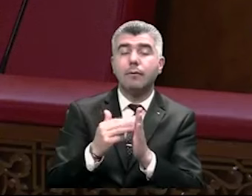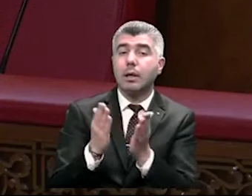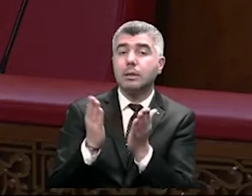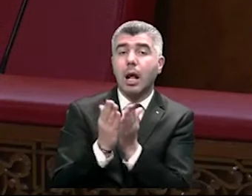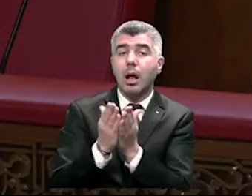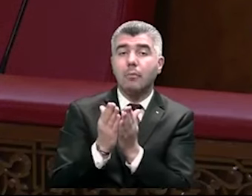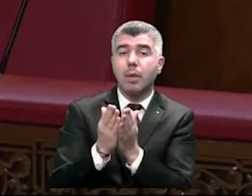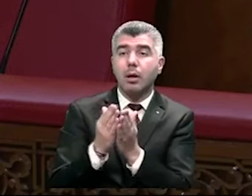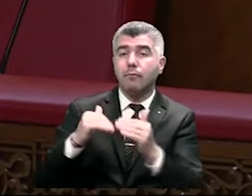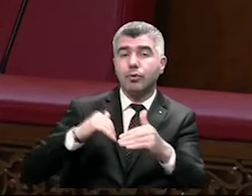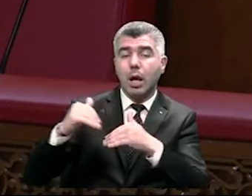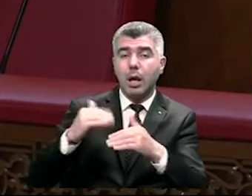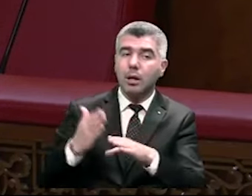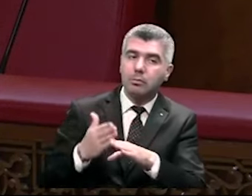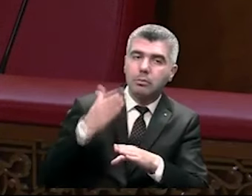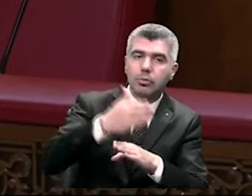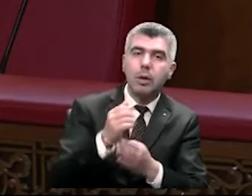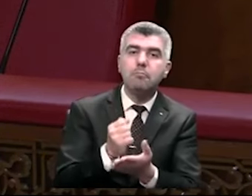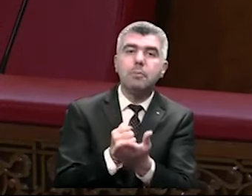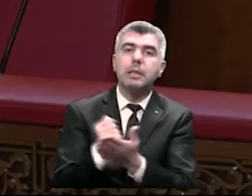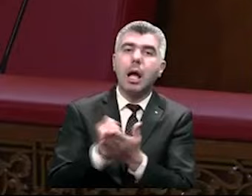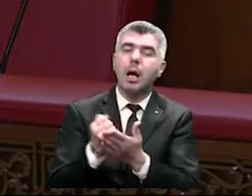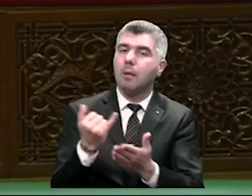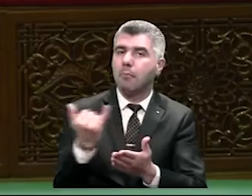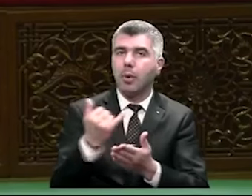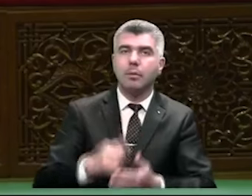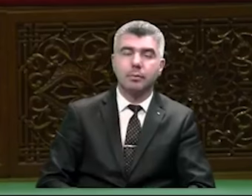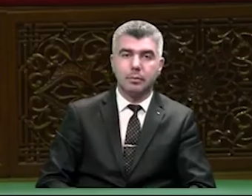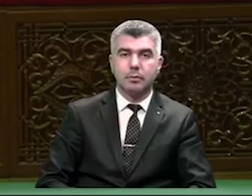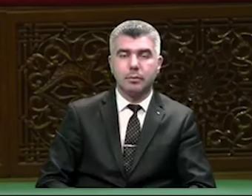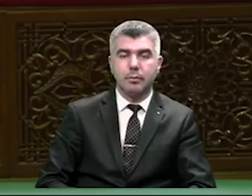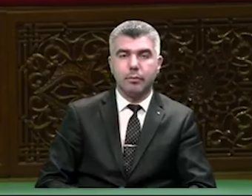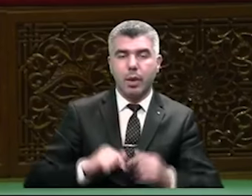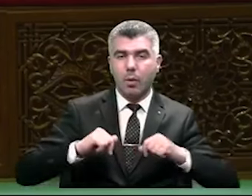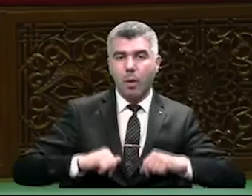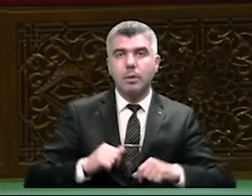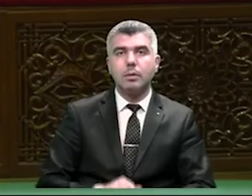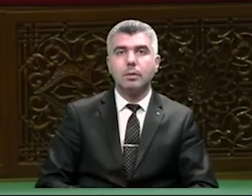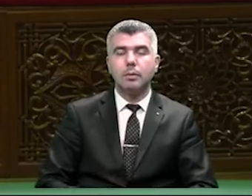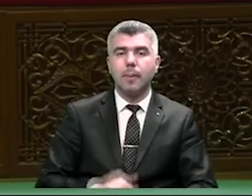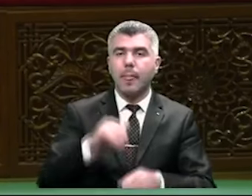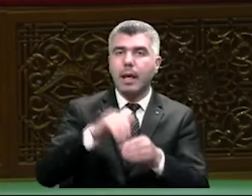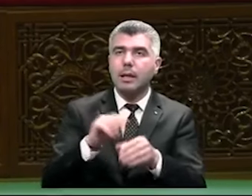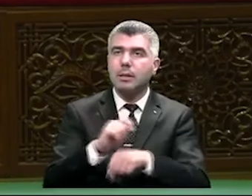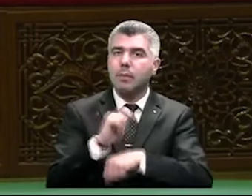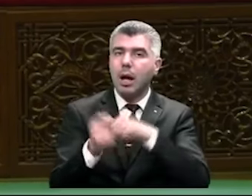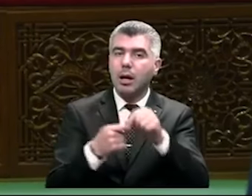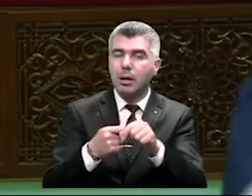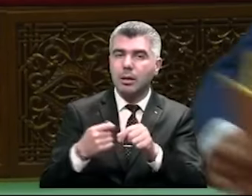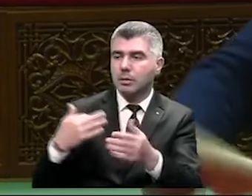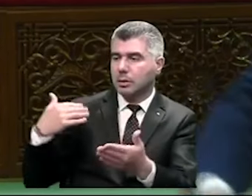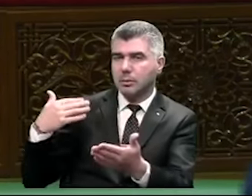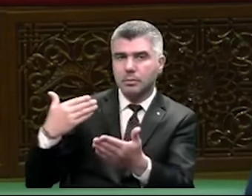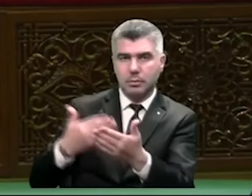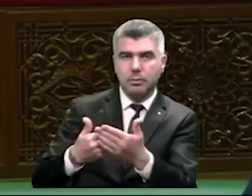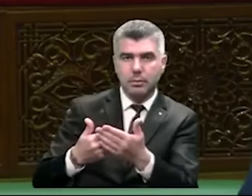يرجعهم القاع ديالهم يرجعهم يوجدوا الامتحانات المهمه ديالهم السييد الوزير المحترم احنا في الفريق الحركي خلال الايام الماضيه